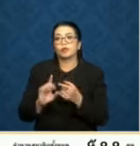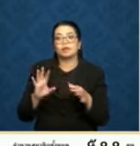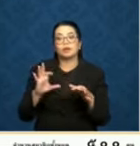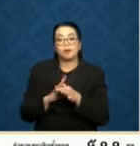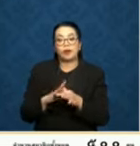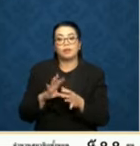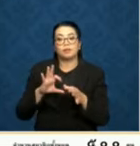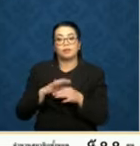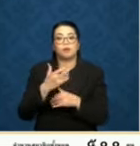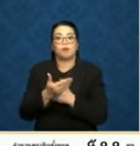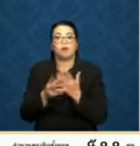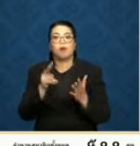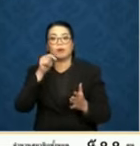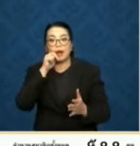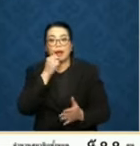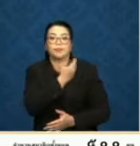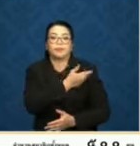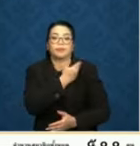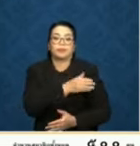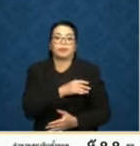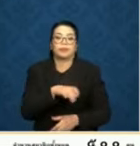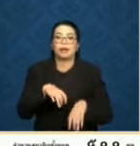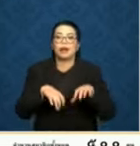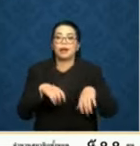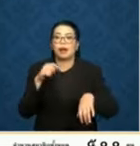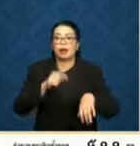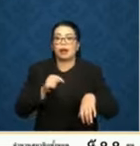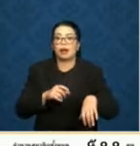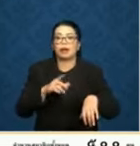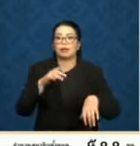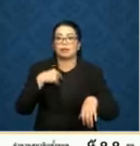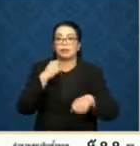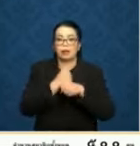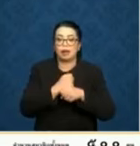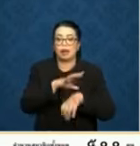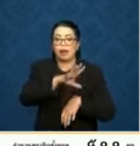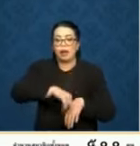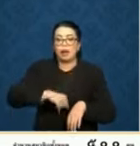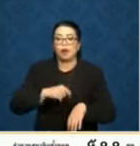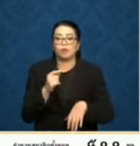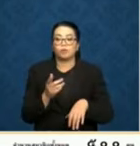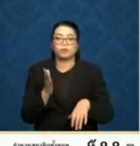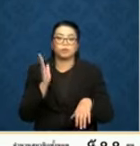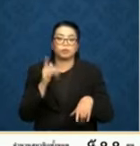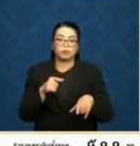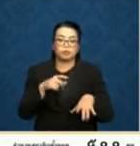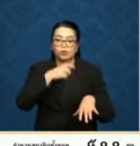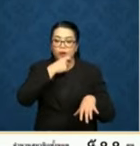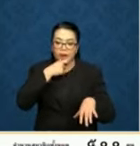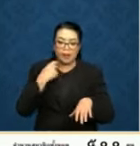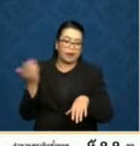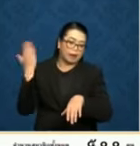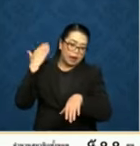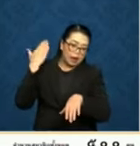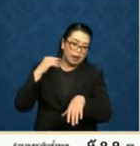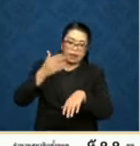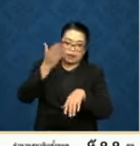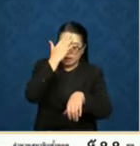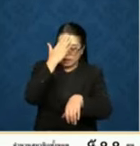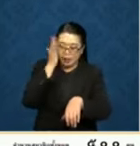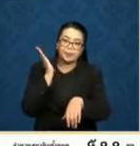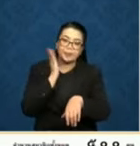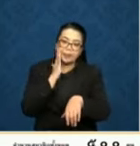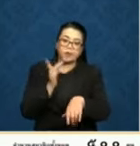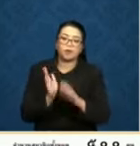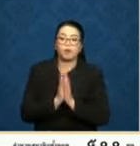วกับเรื่องห้องน้ำในอาคารดีหนึ่ที่มีการกอล์สร้างเอาส่เปรีกไปอยู่ดานหน้าและส่วแ้งไปอยดหังนั้นอี้ต้อง